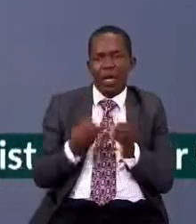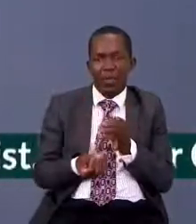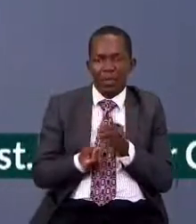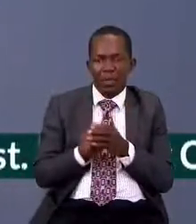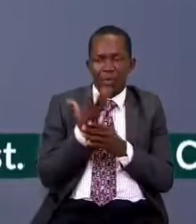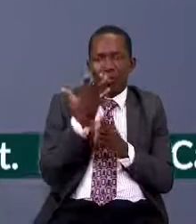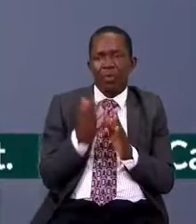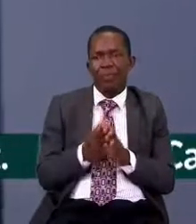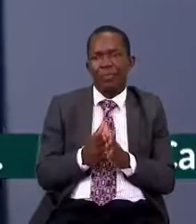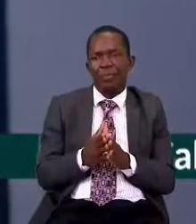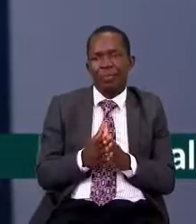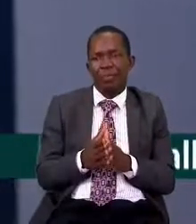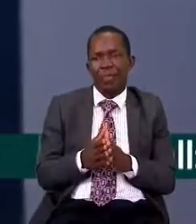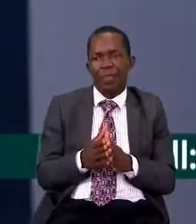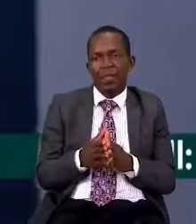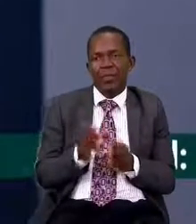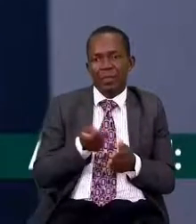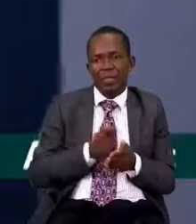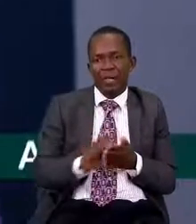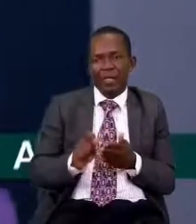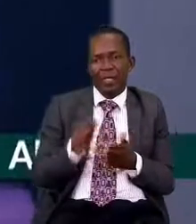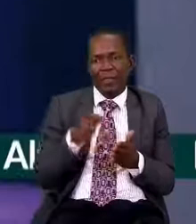Si vous êtes en ligne et